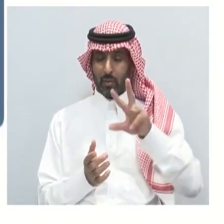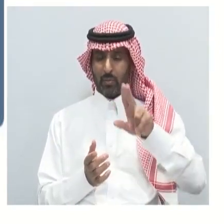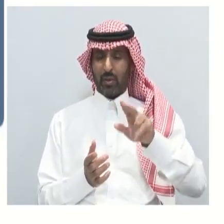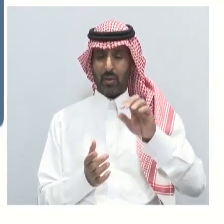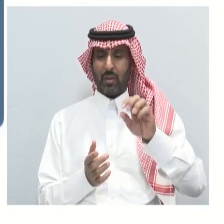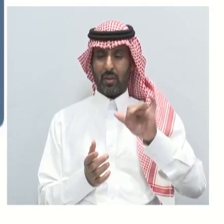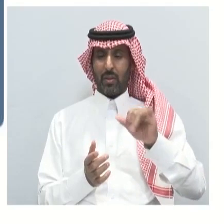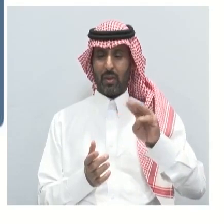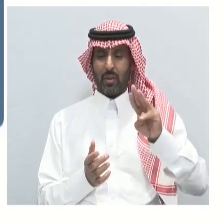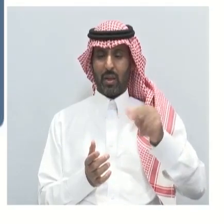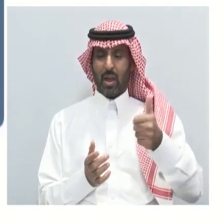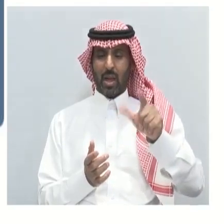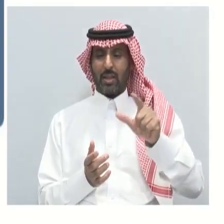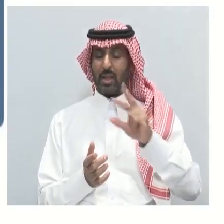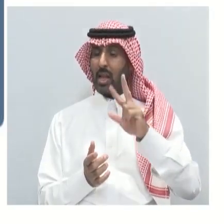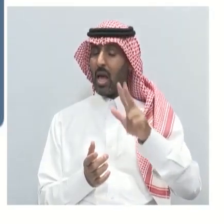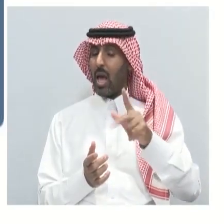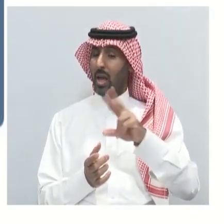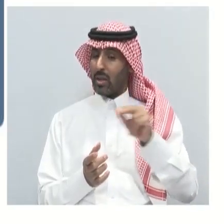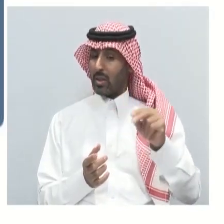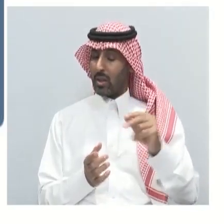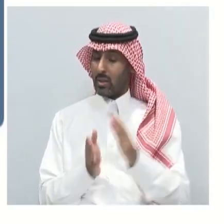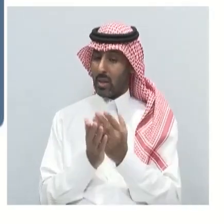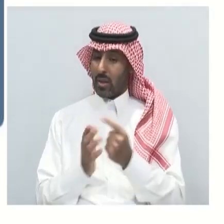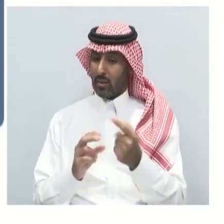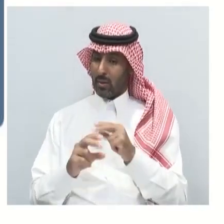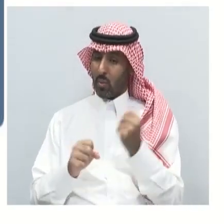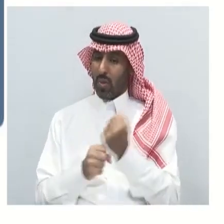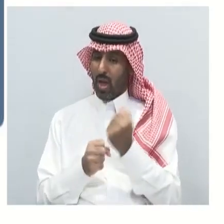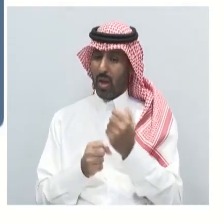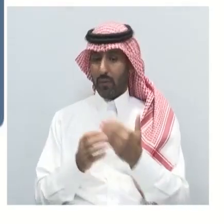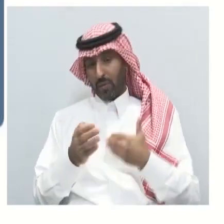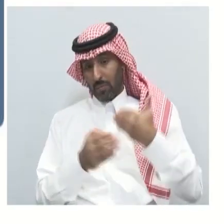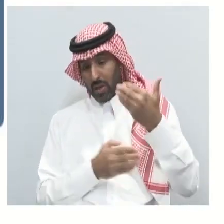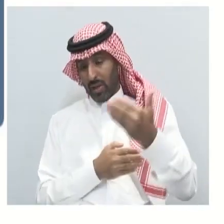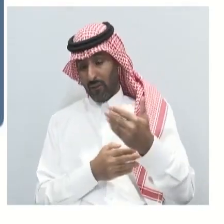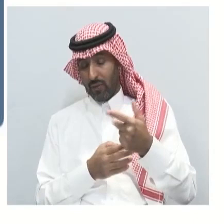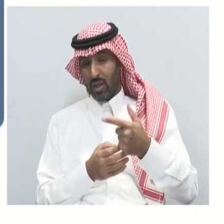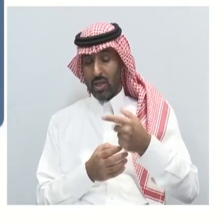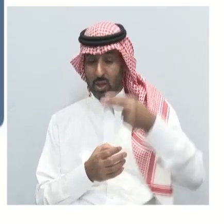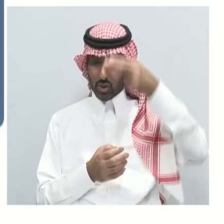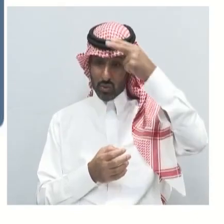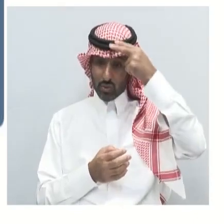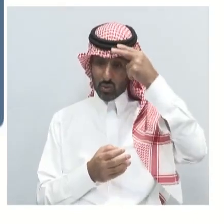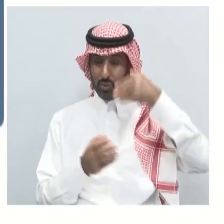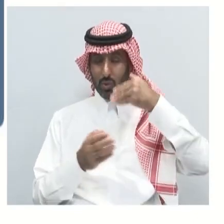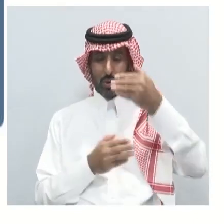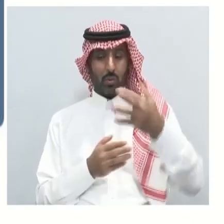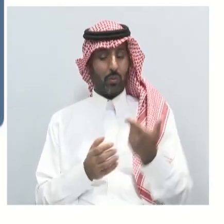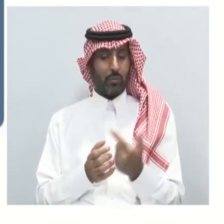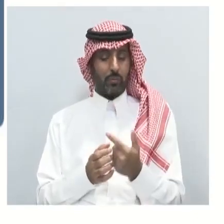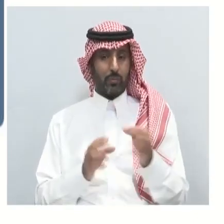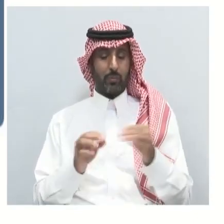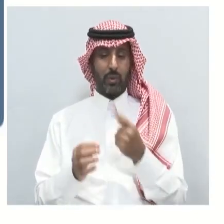مراحل البحث وخطواته وظائف المستقبل في المملكه العربيه السعوديه منتدى الرياضه الاقتصادي الدوره